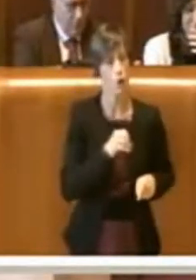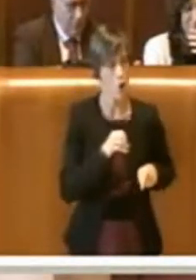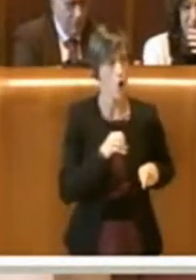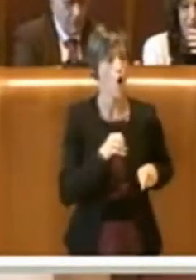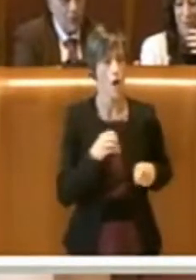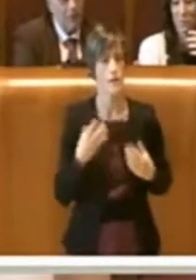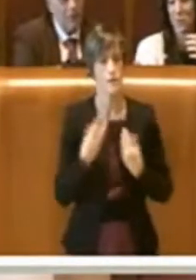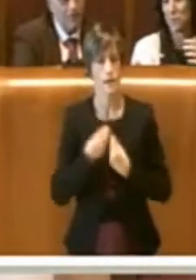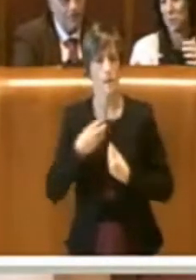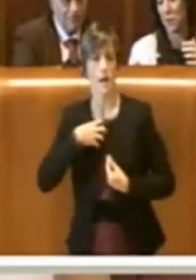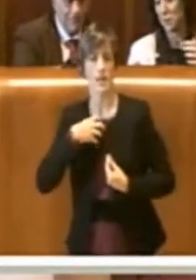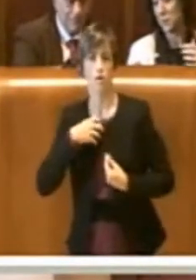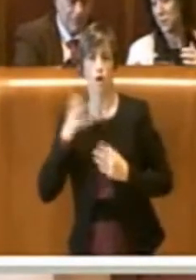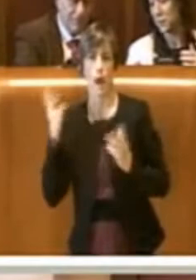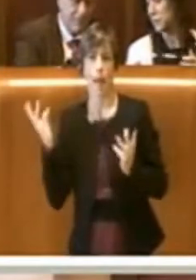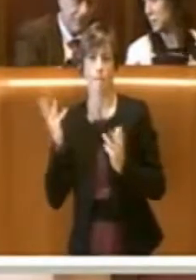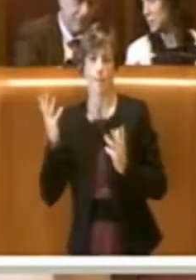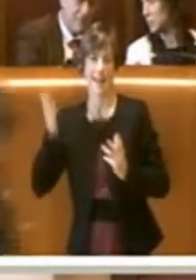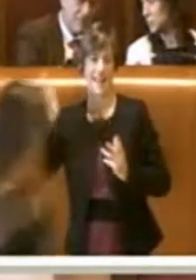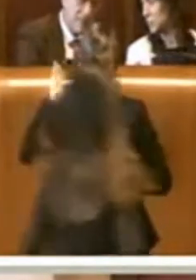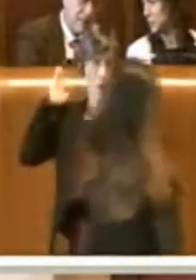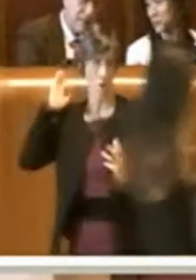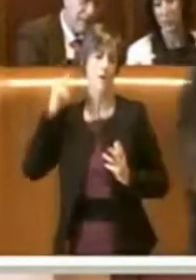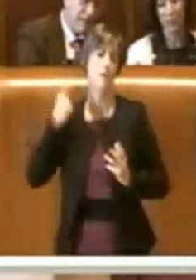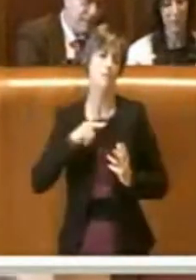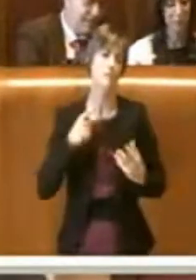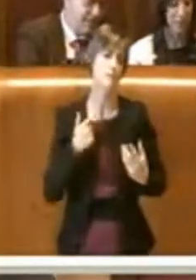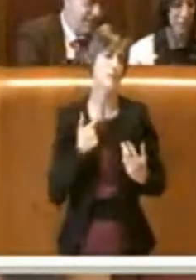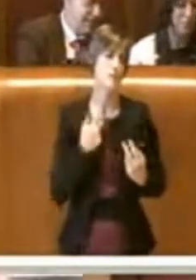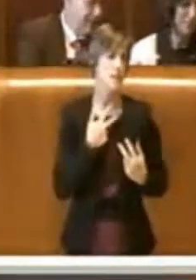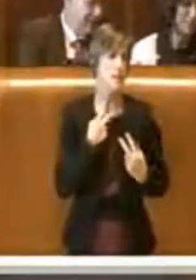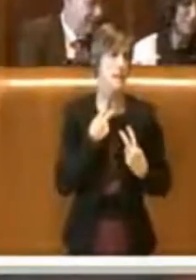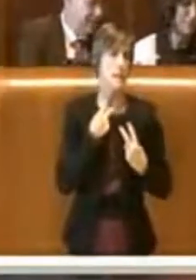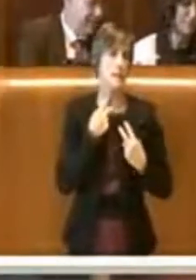all'ambiente dell'epoca furono messi alle strette e quindi poi i rifiuti